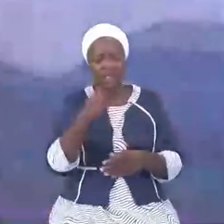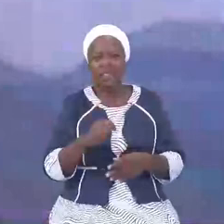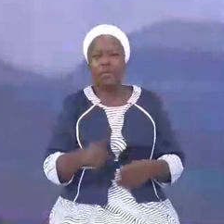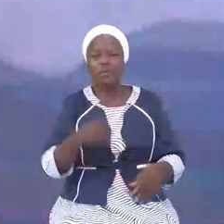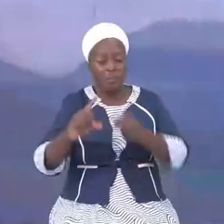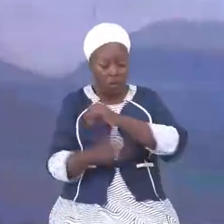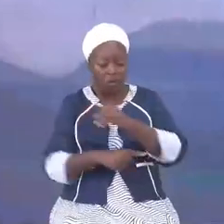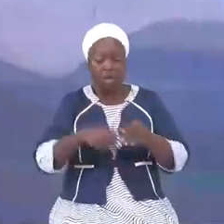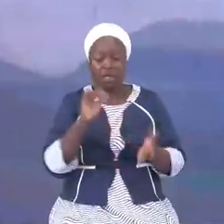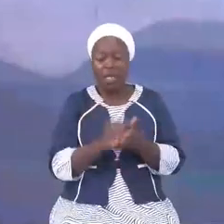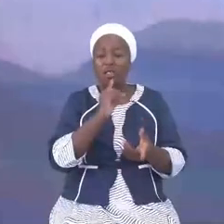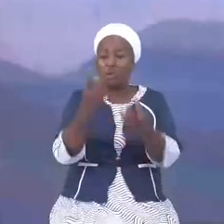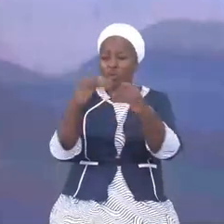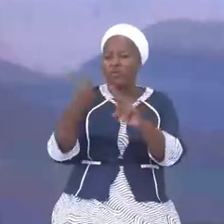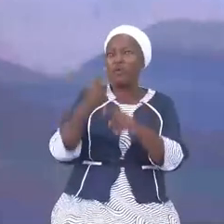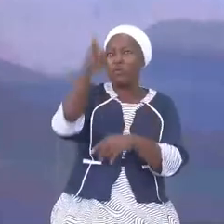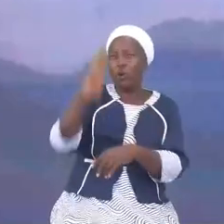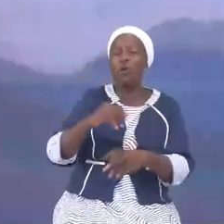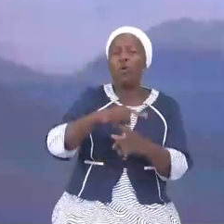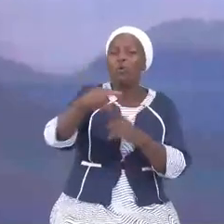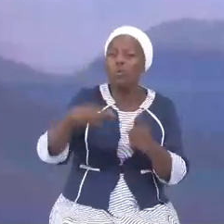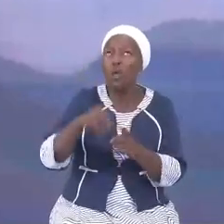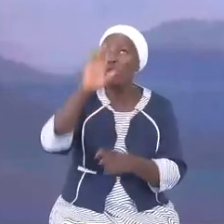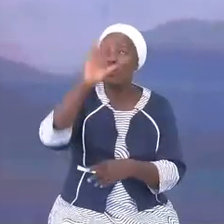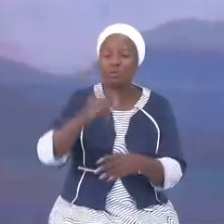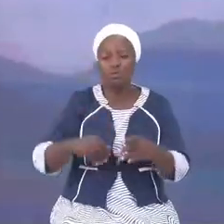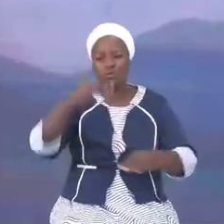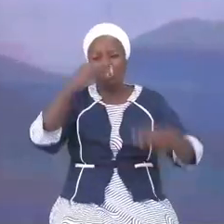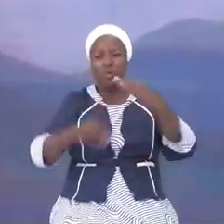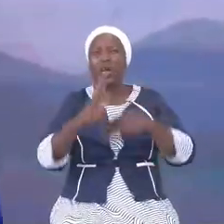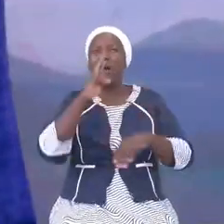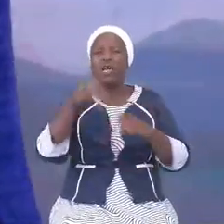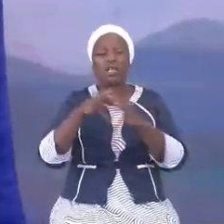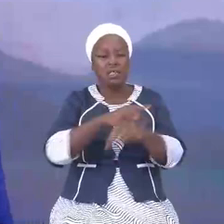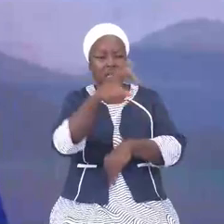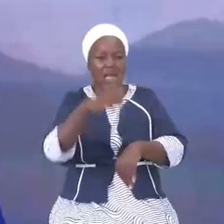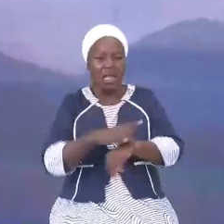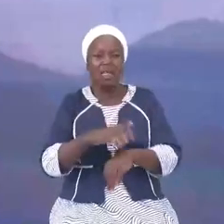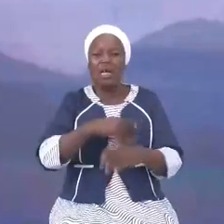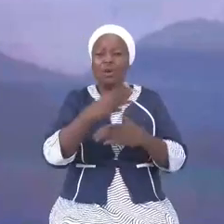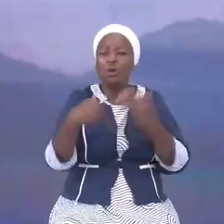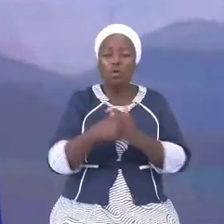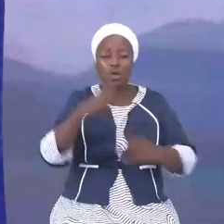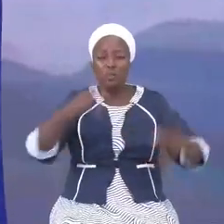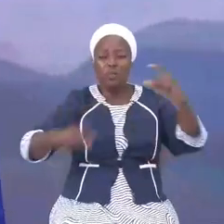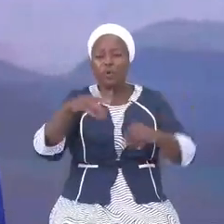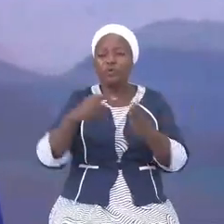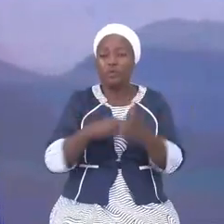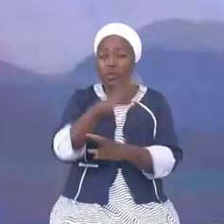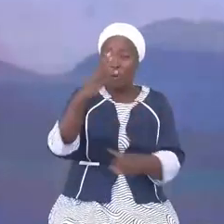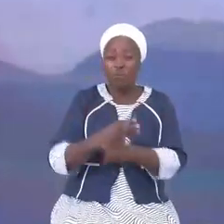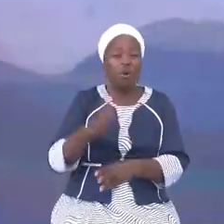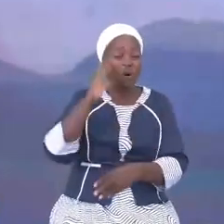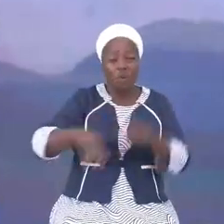le châtiment venant de Dieu. Lorsque tes jugements s'exercent sur la terre, les habitants du monde apprennent la